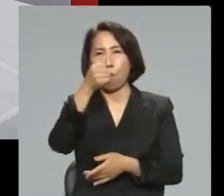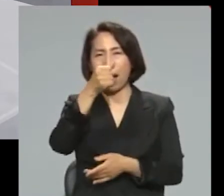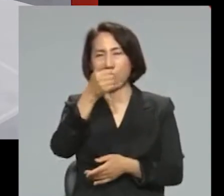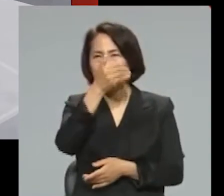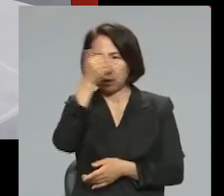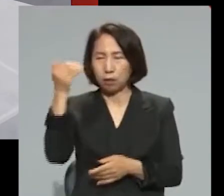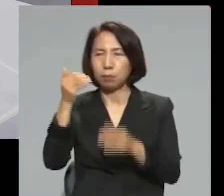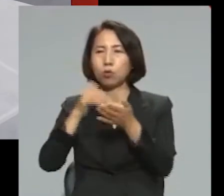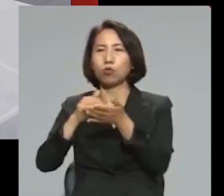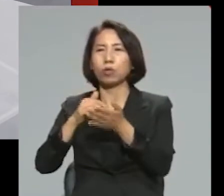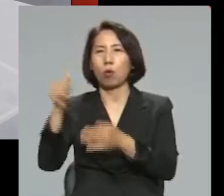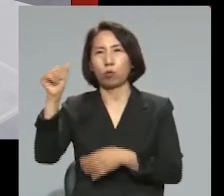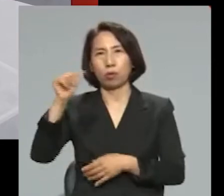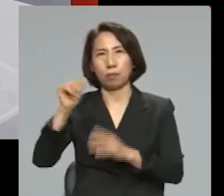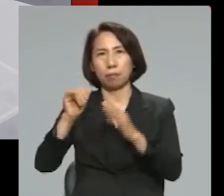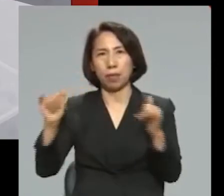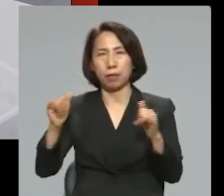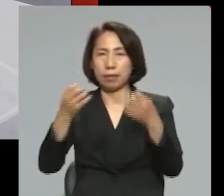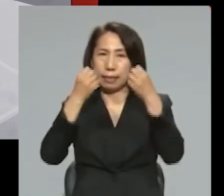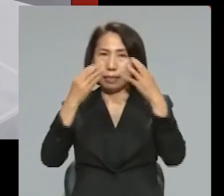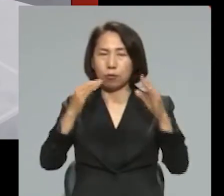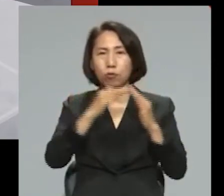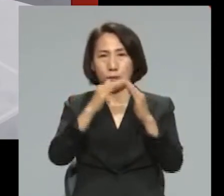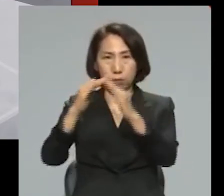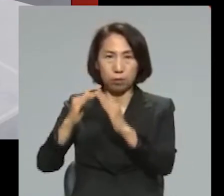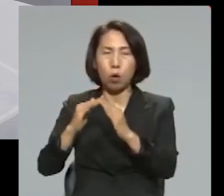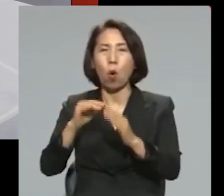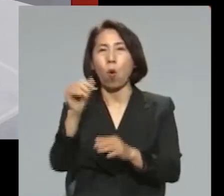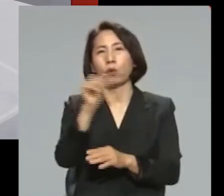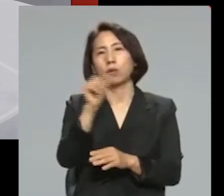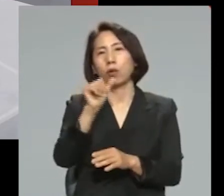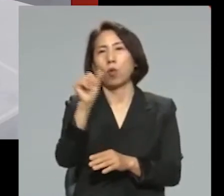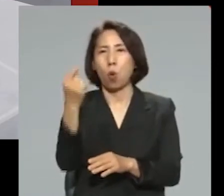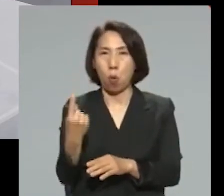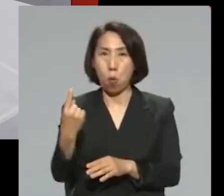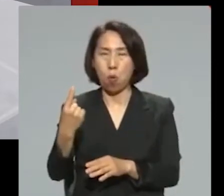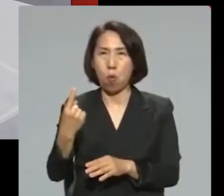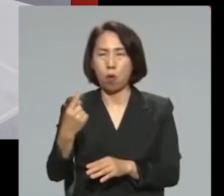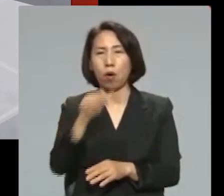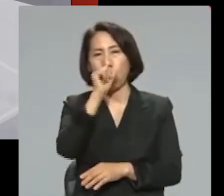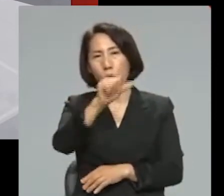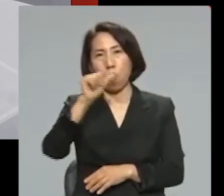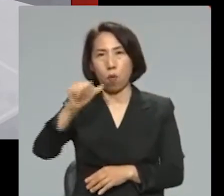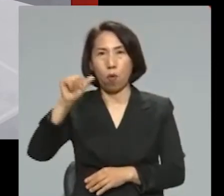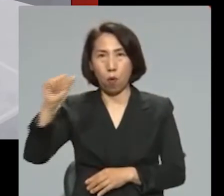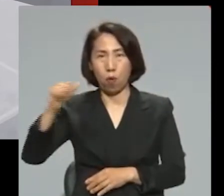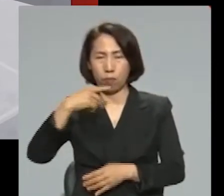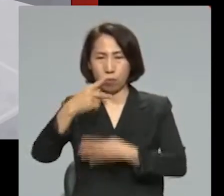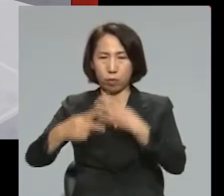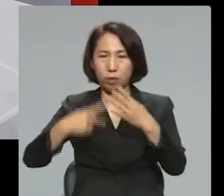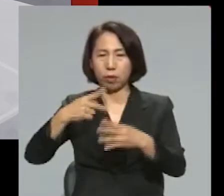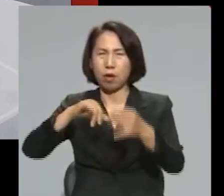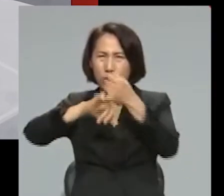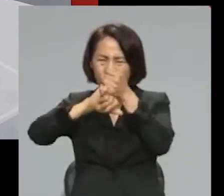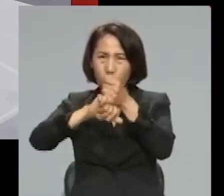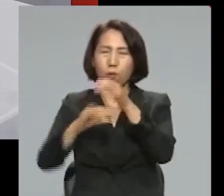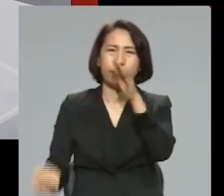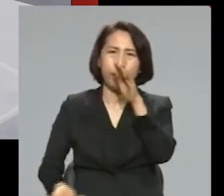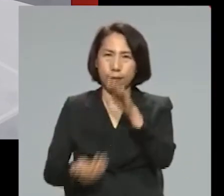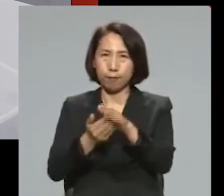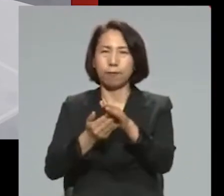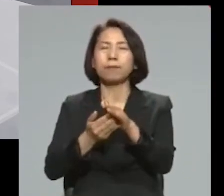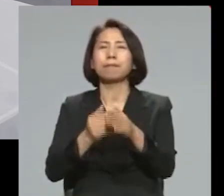청년 인구 5천 명, 신규 주택 5천억 원을 555 프로젝트 반드시